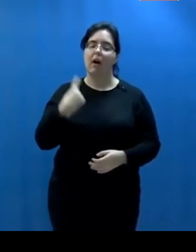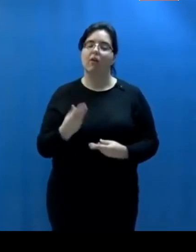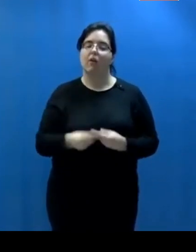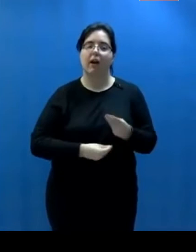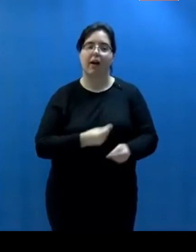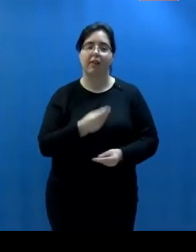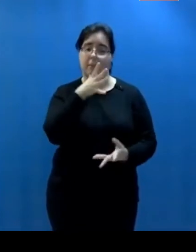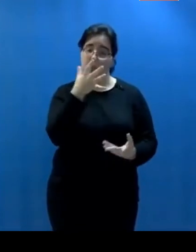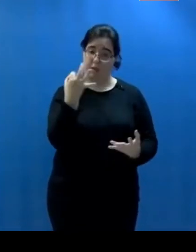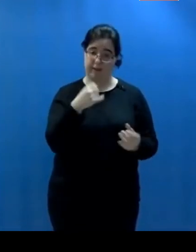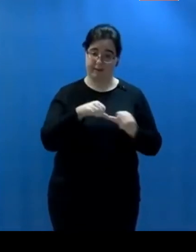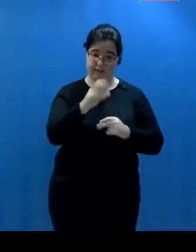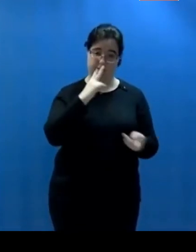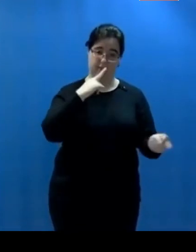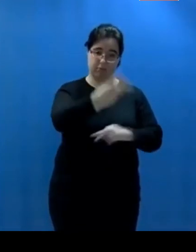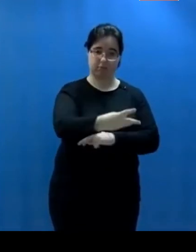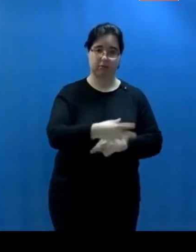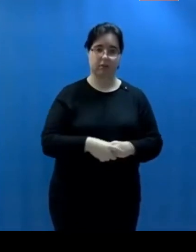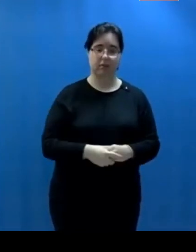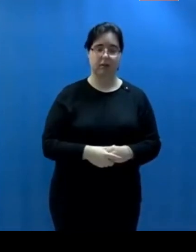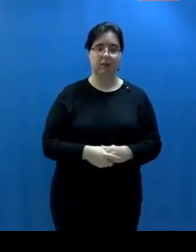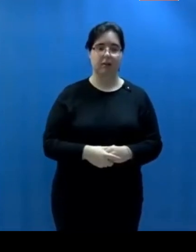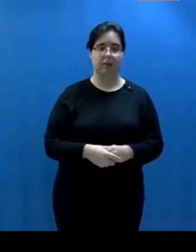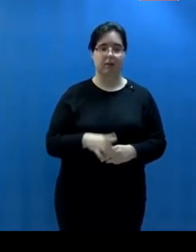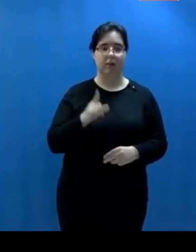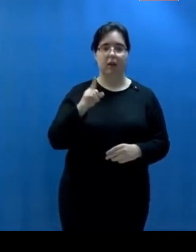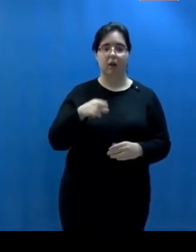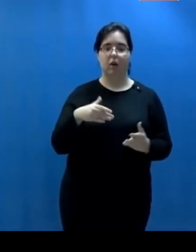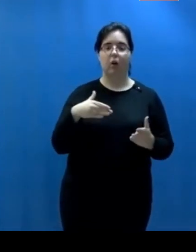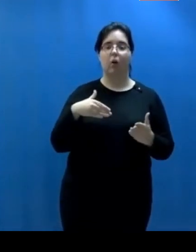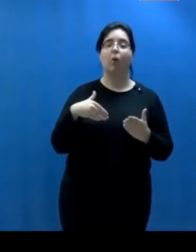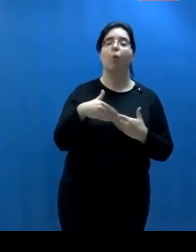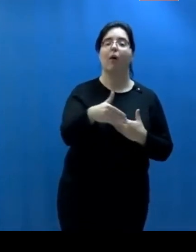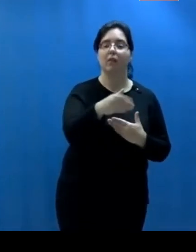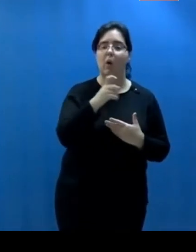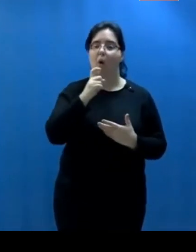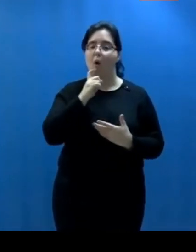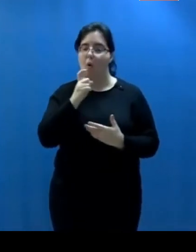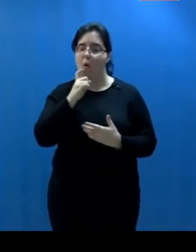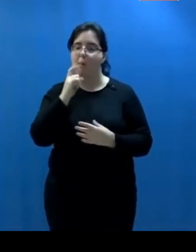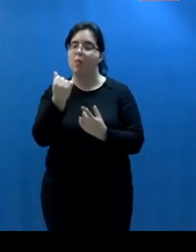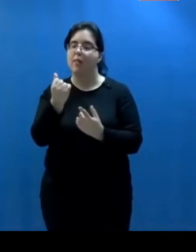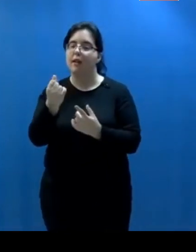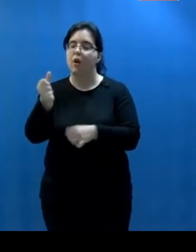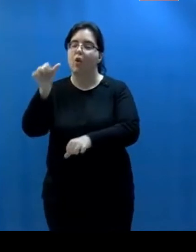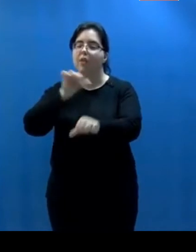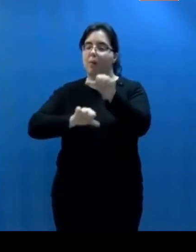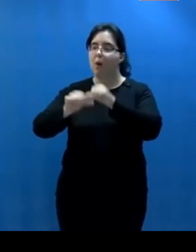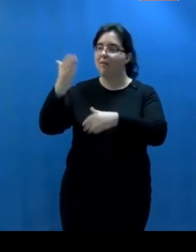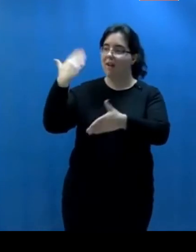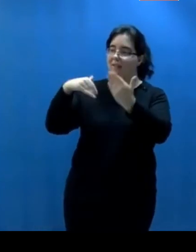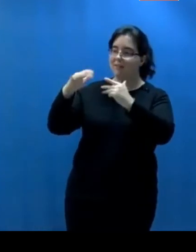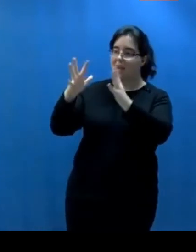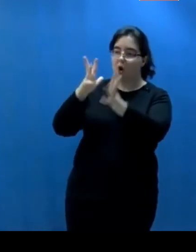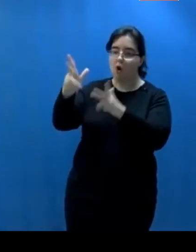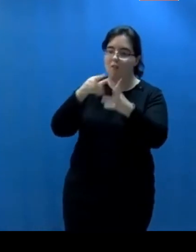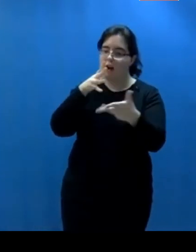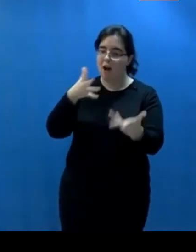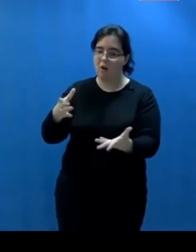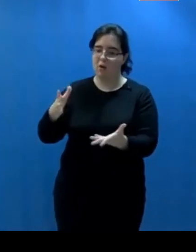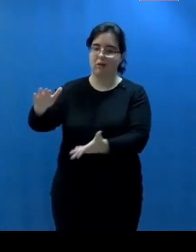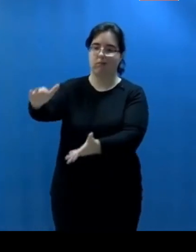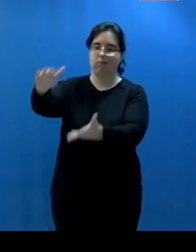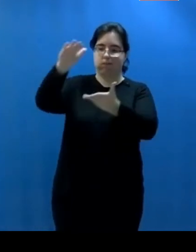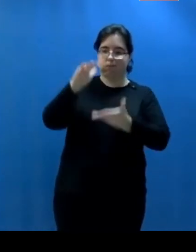de contestar. I la pregunta és, quan i com tornaran els diners que ens van robar per a pagar les seues campanyes si